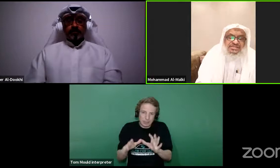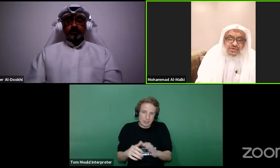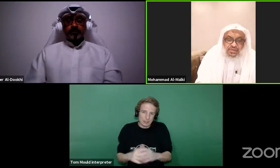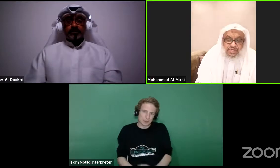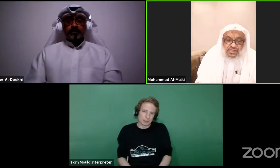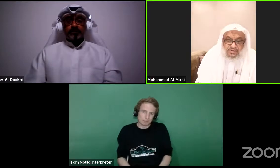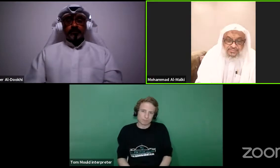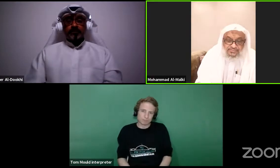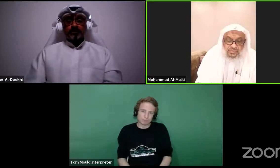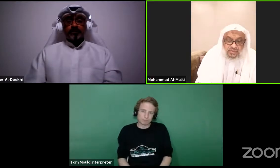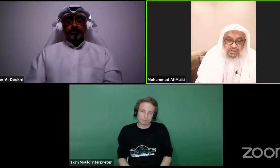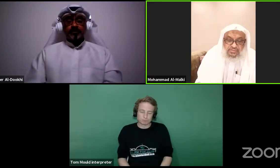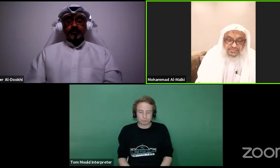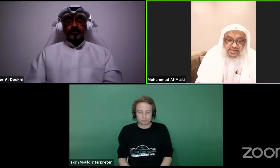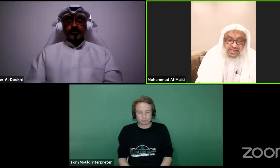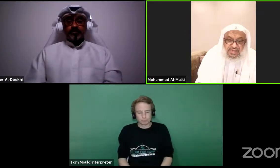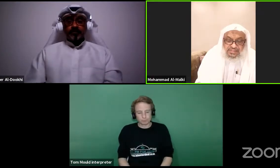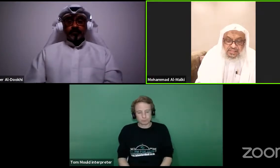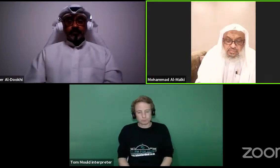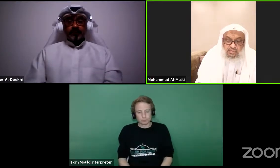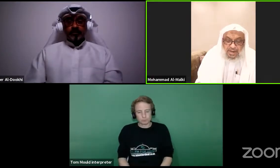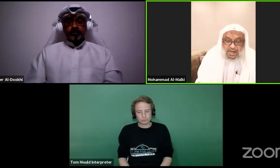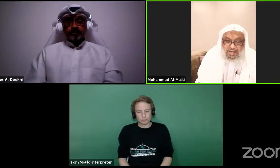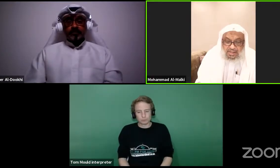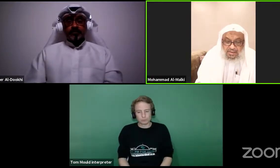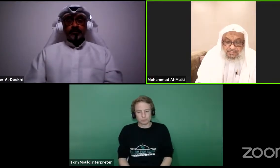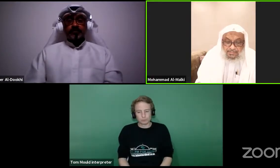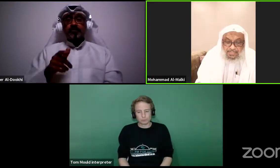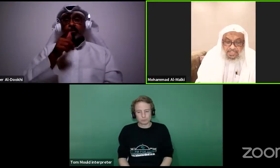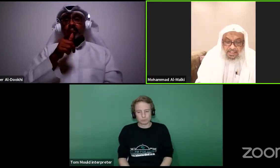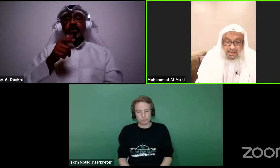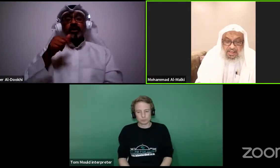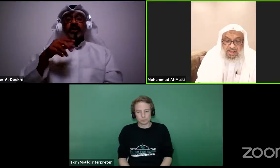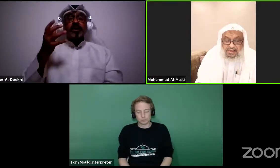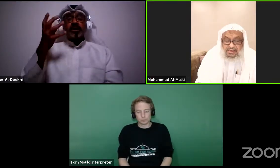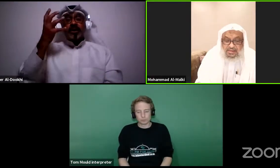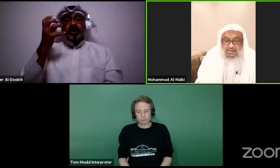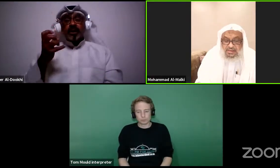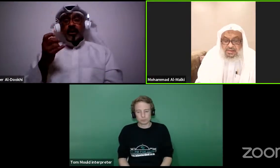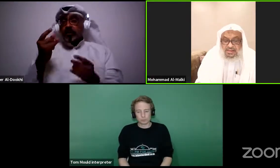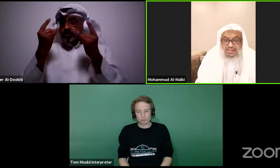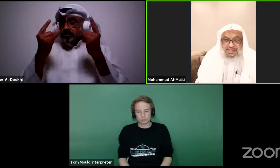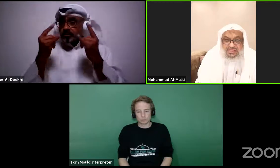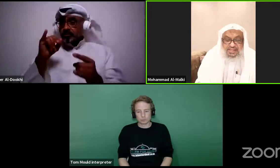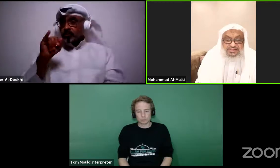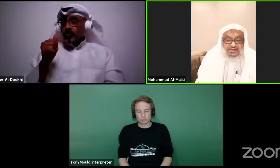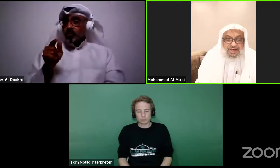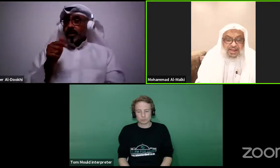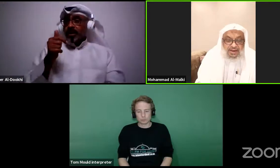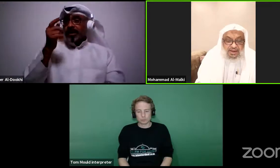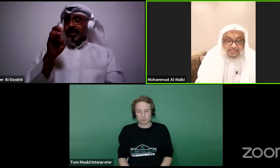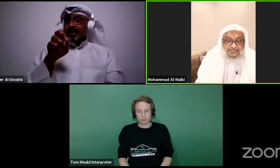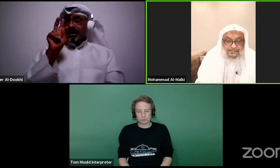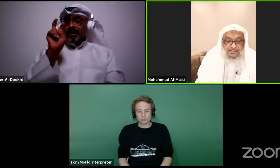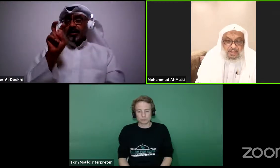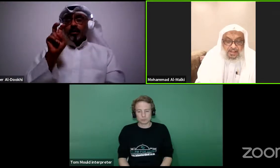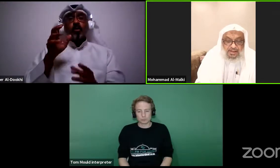وقوله عز وجل في ليلة مباركة أي كثيرة